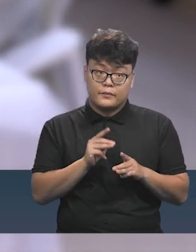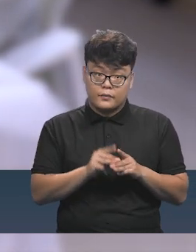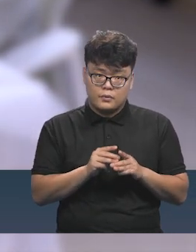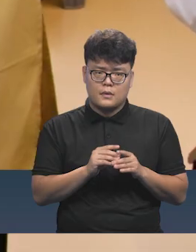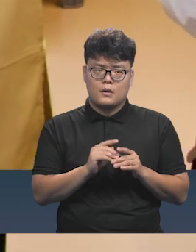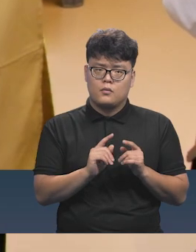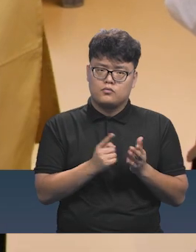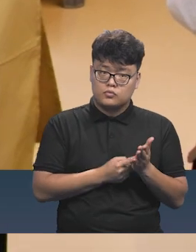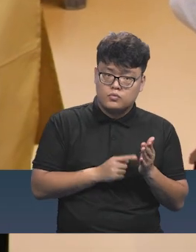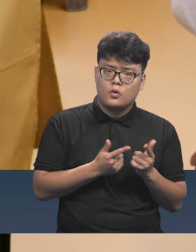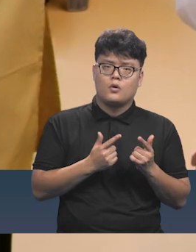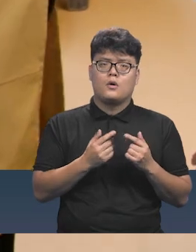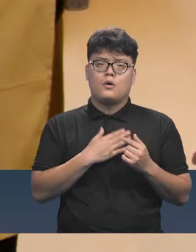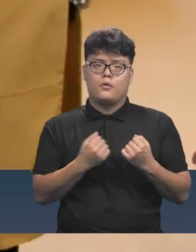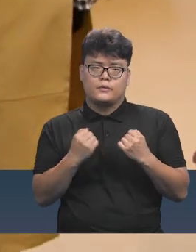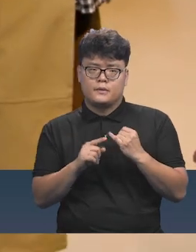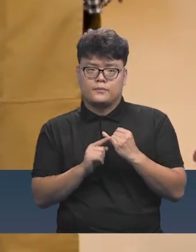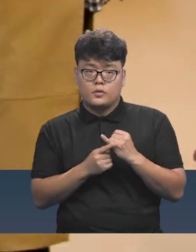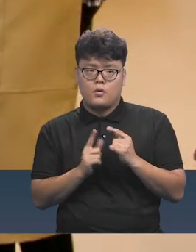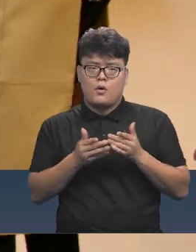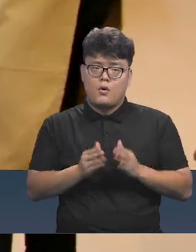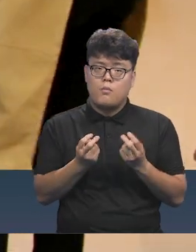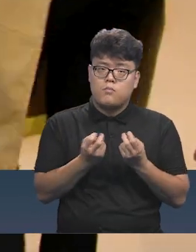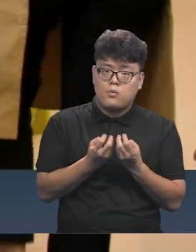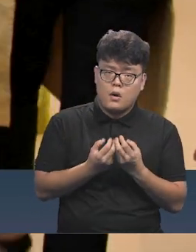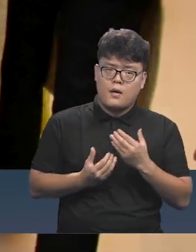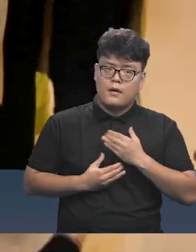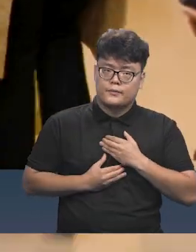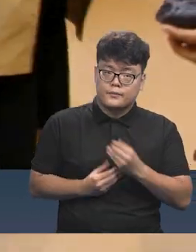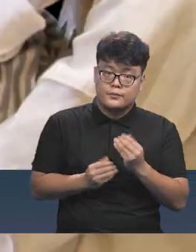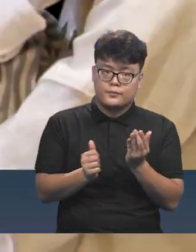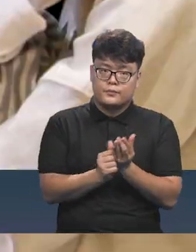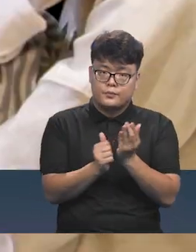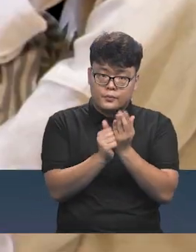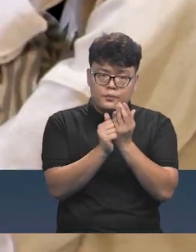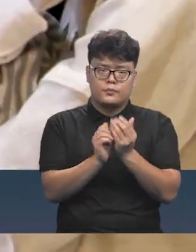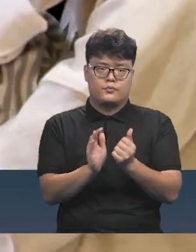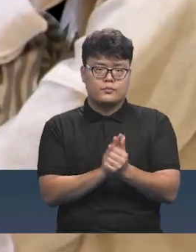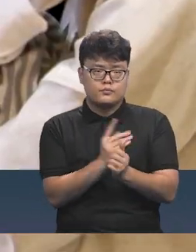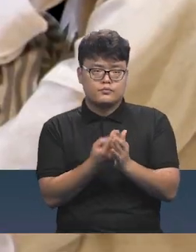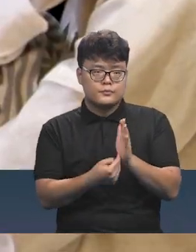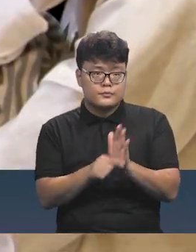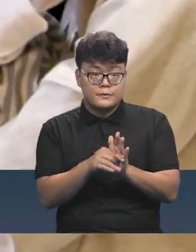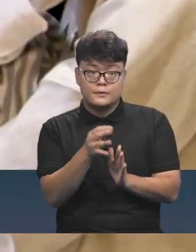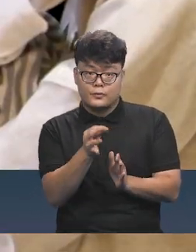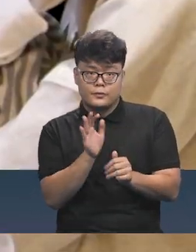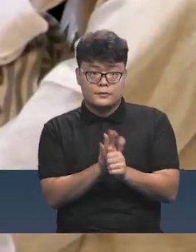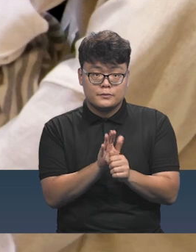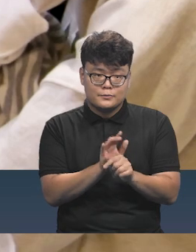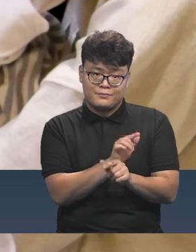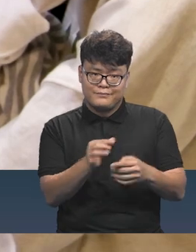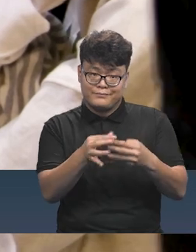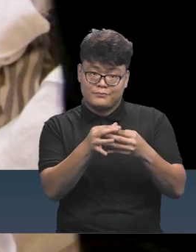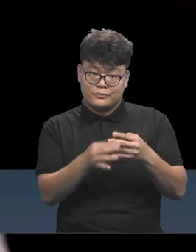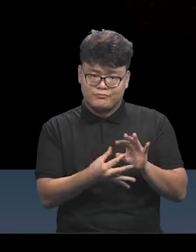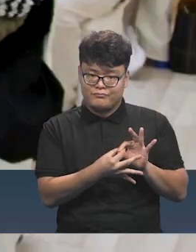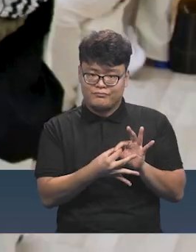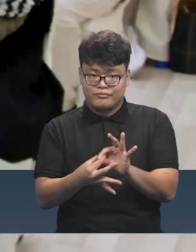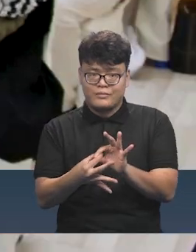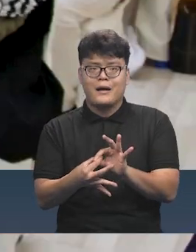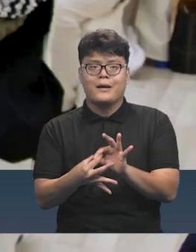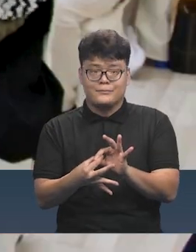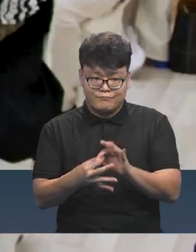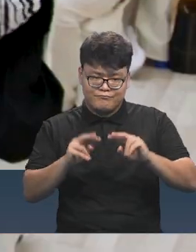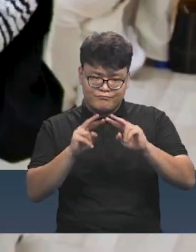운영됐습니다 앞으로 아가사랑 센터는 난임 지원과 건강한 임신과 안전한 출산 안정적인